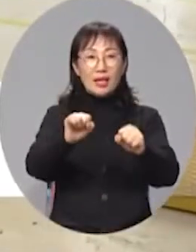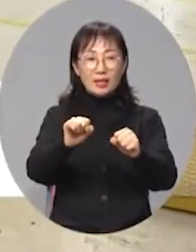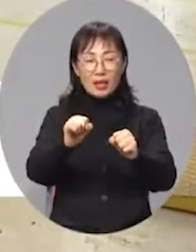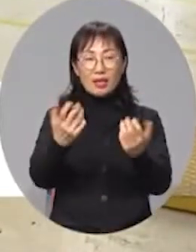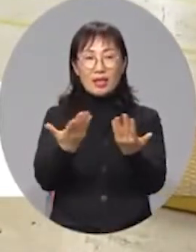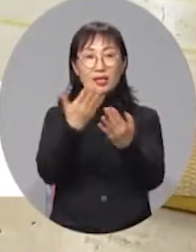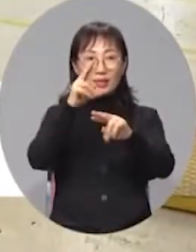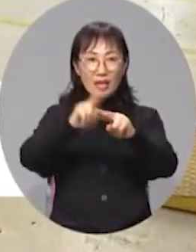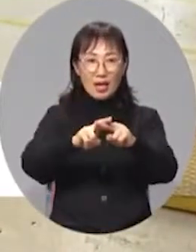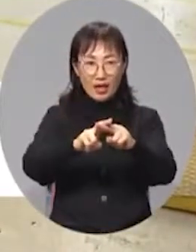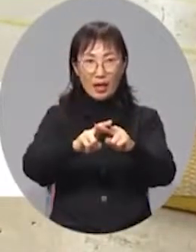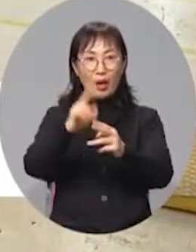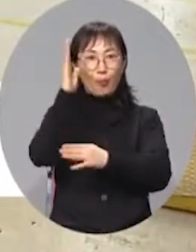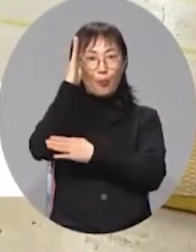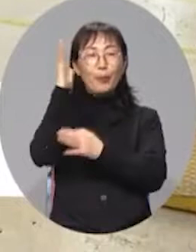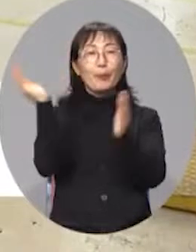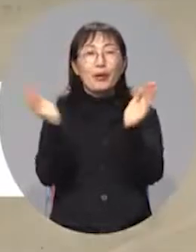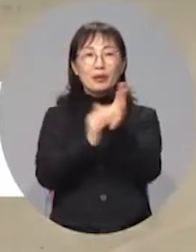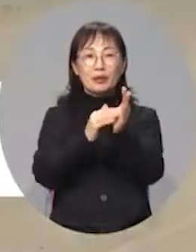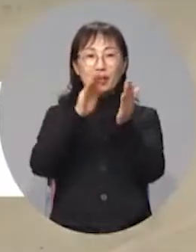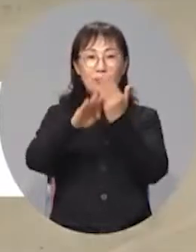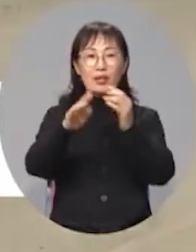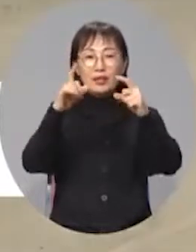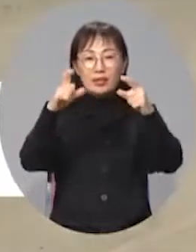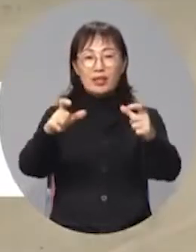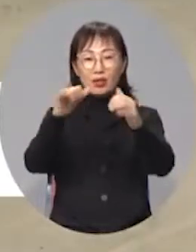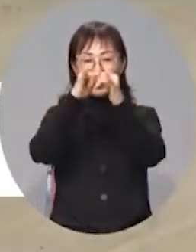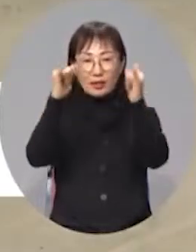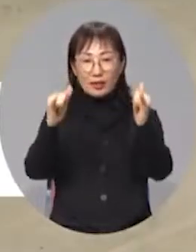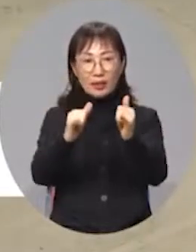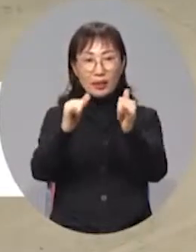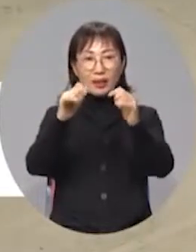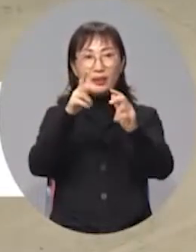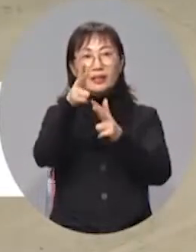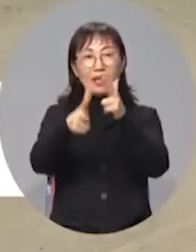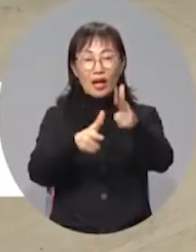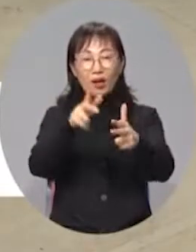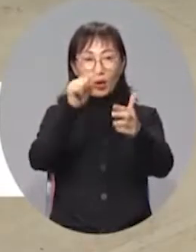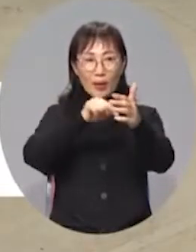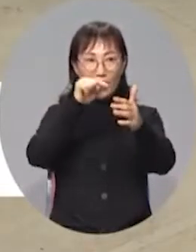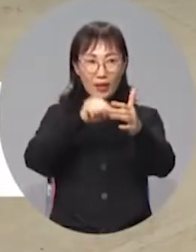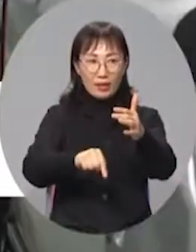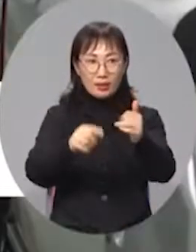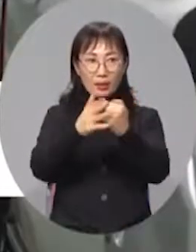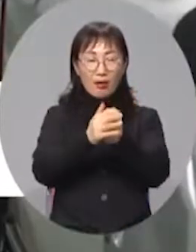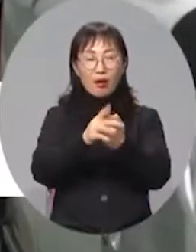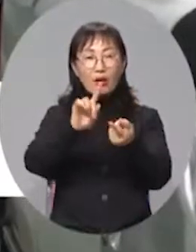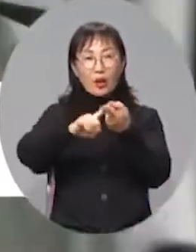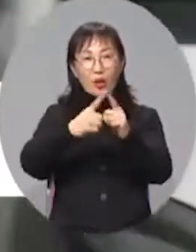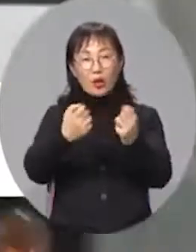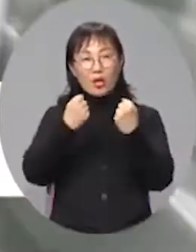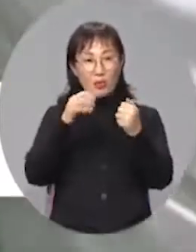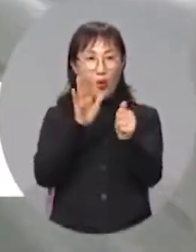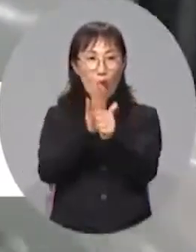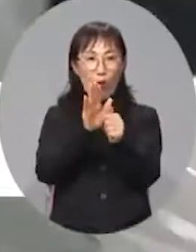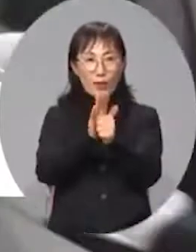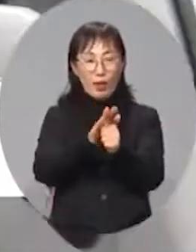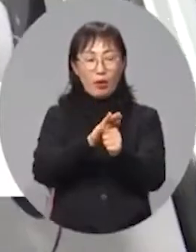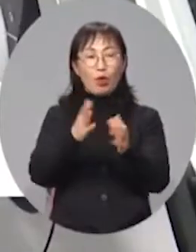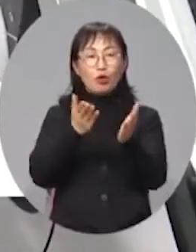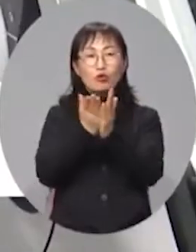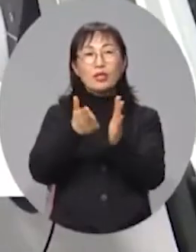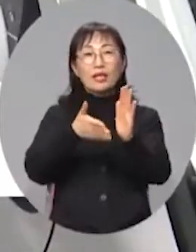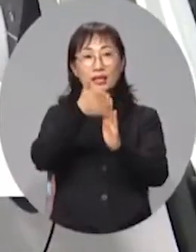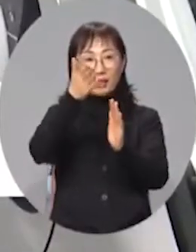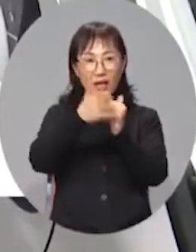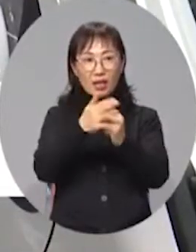포럼을 열고 지역 주력산업 붕괴 속에 산업구조 체질 개선과 혁신을 도모했다 며 군산시에 표창을 수여